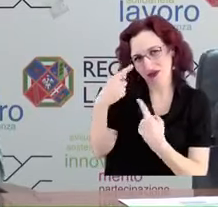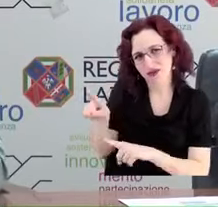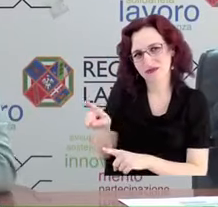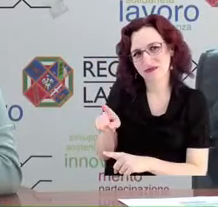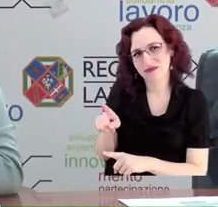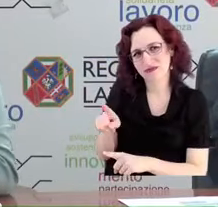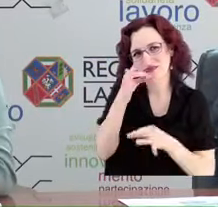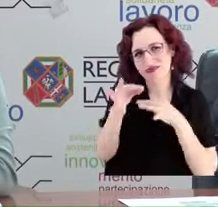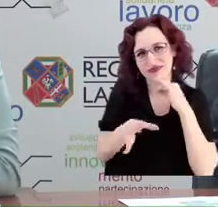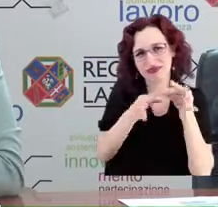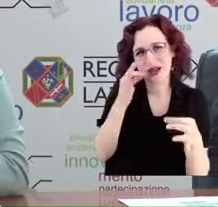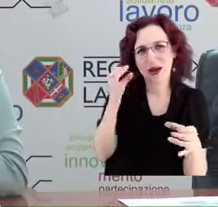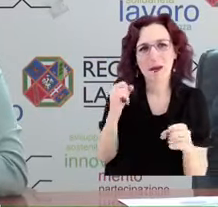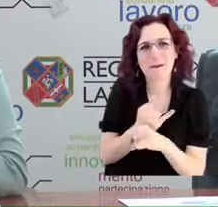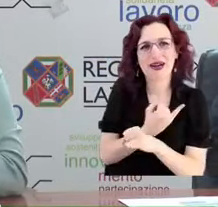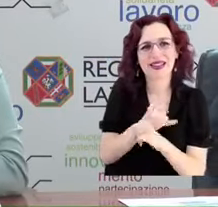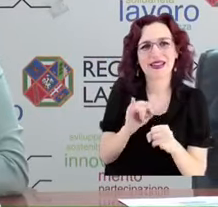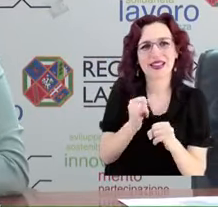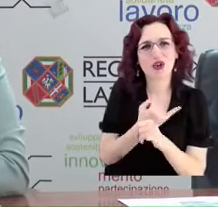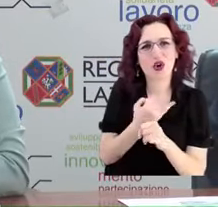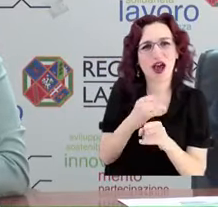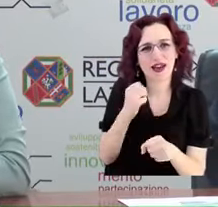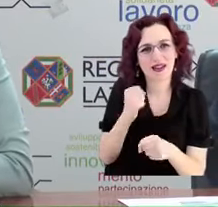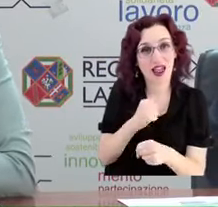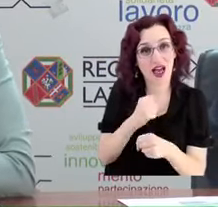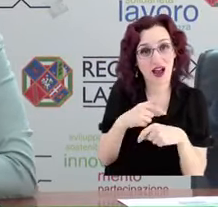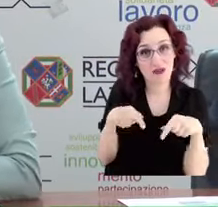i dettagli del lavoro che si sta portando avanti